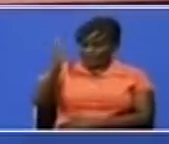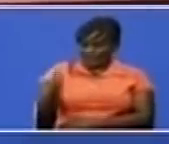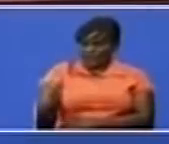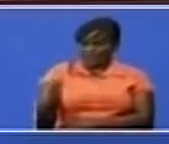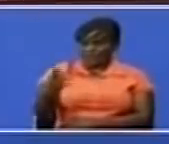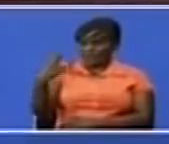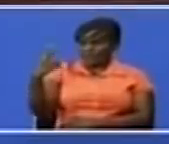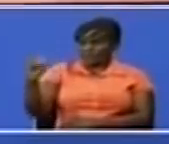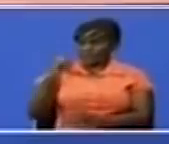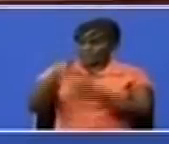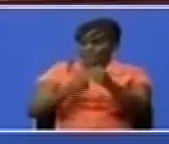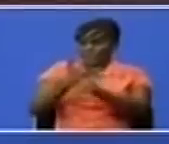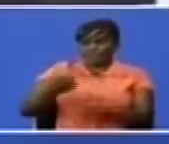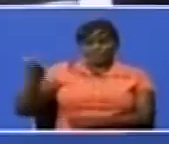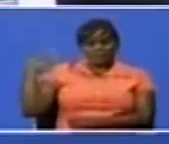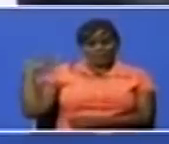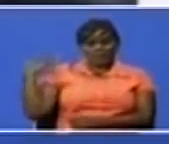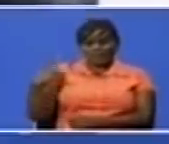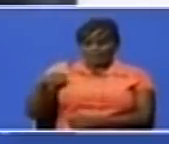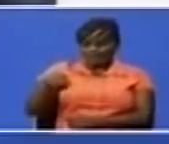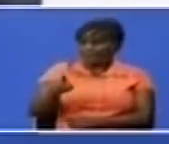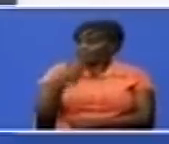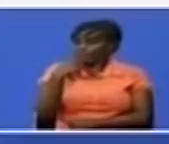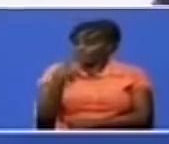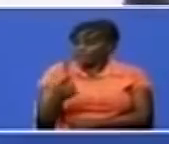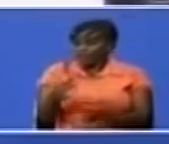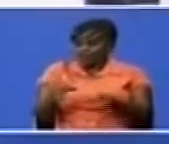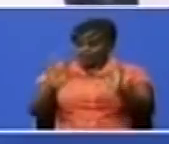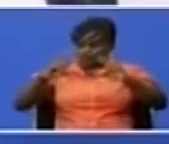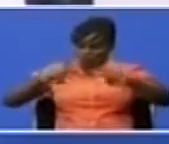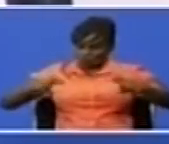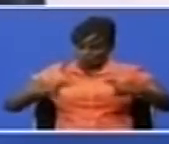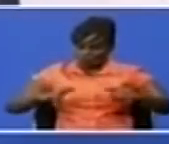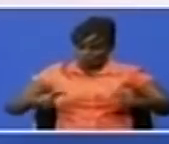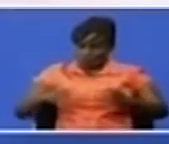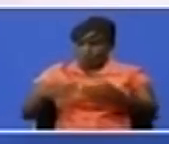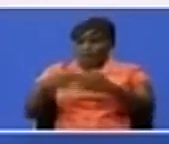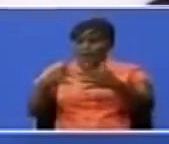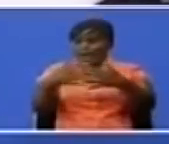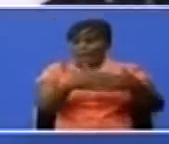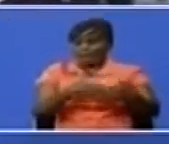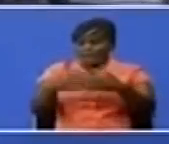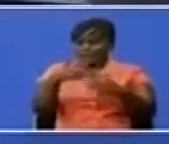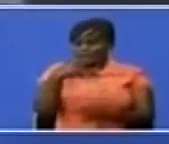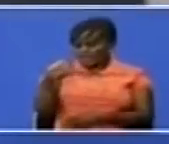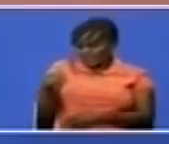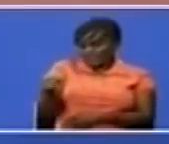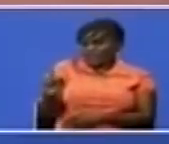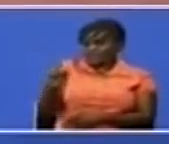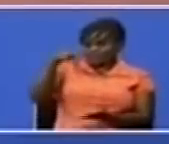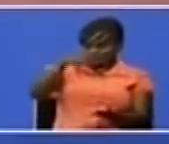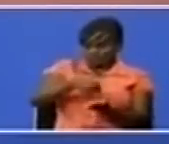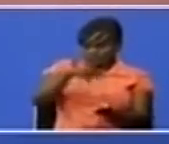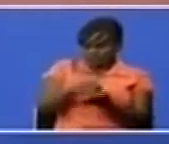miaka 20 iliyopita. Licha ya Blatter kukana madai hayo, maafisa wa upelelezi kutoka Marekani wanadai kwamba Blatter alihusika